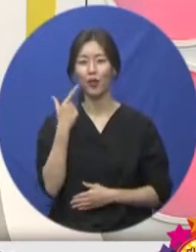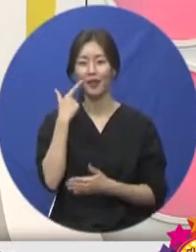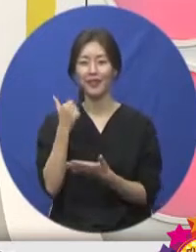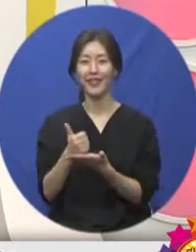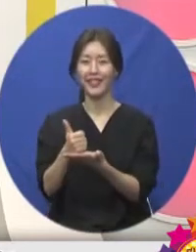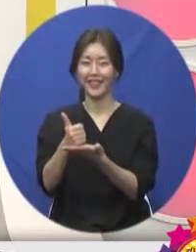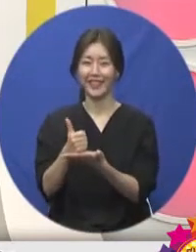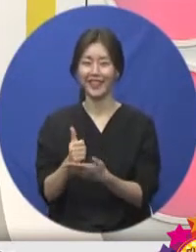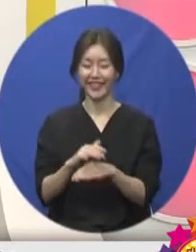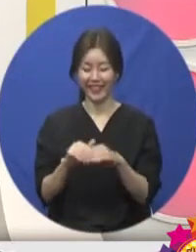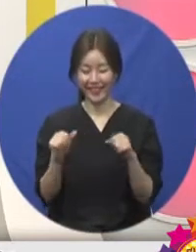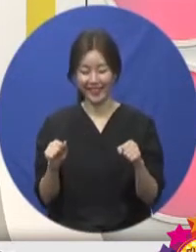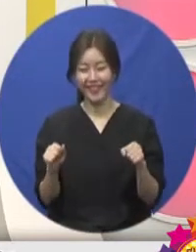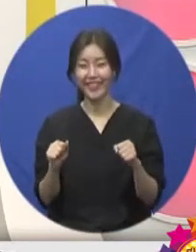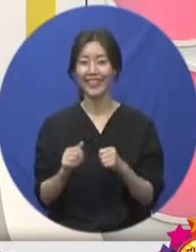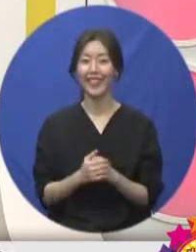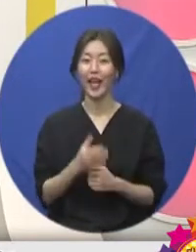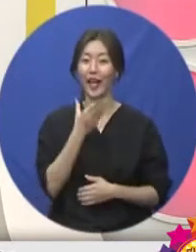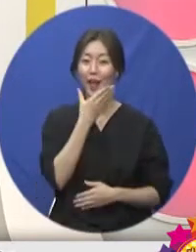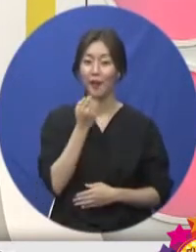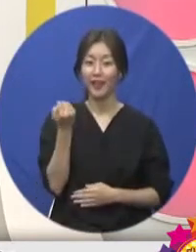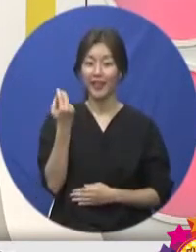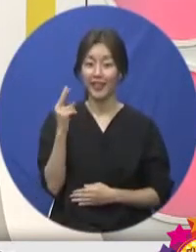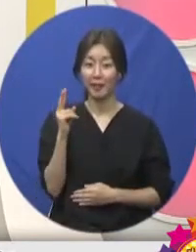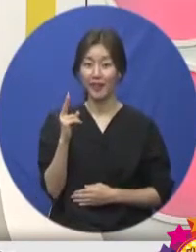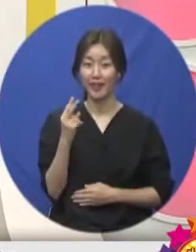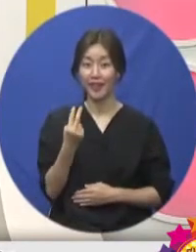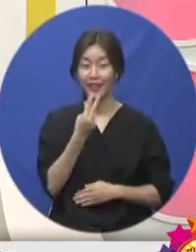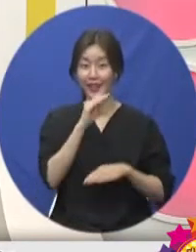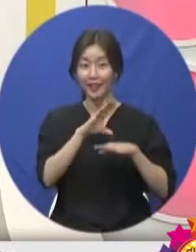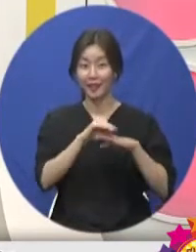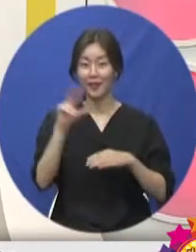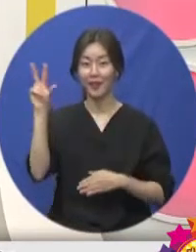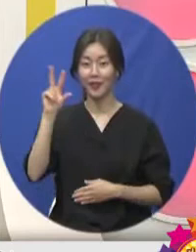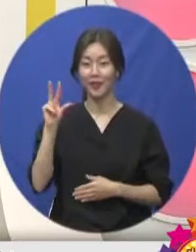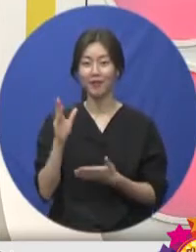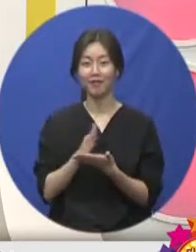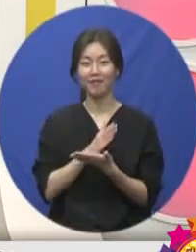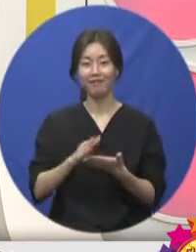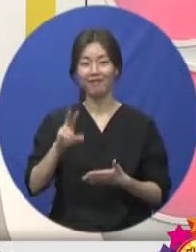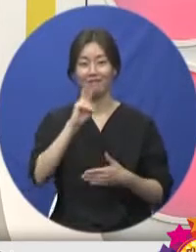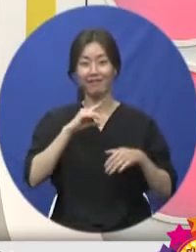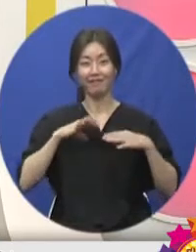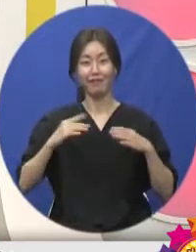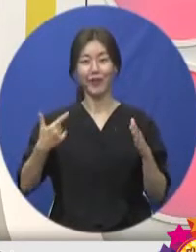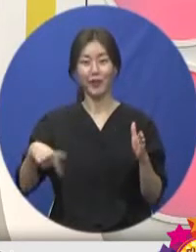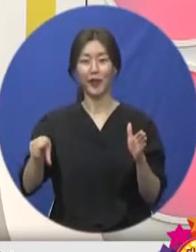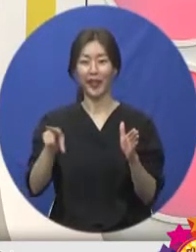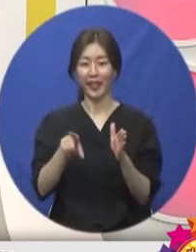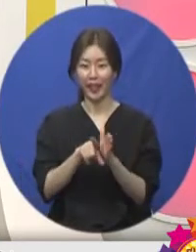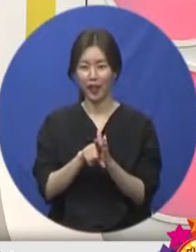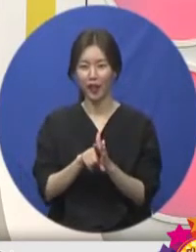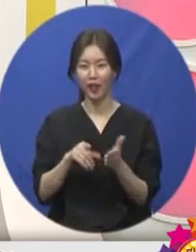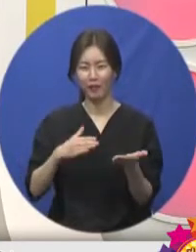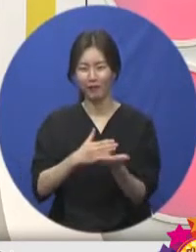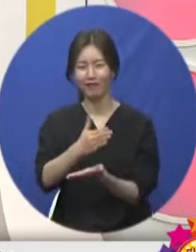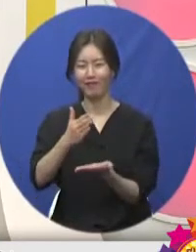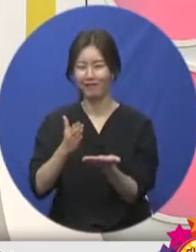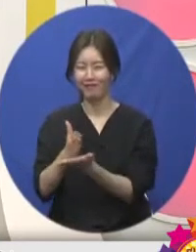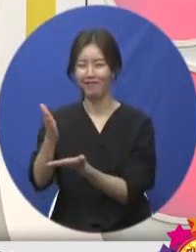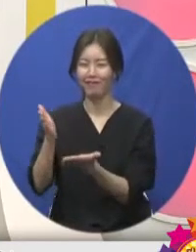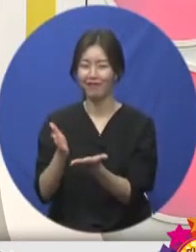아버님. 예, 복지TV 생방송 전국 나눔 노래자랑을 위하여 각 분야별로